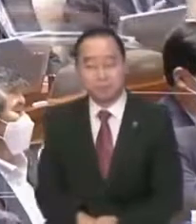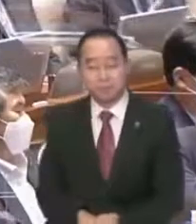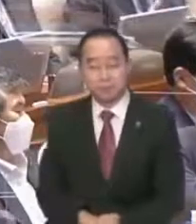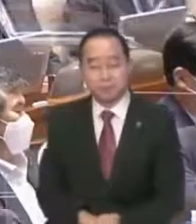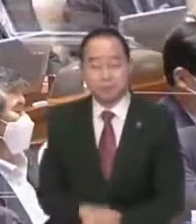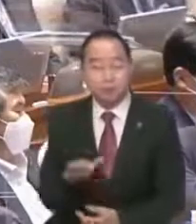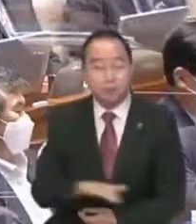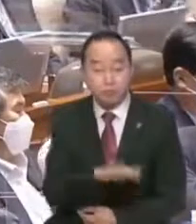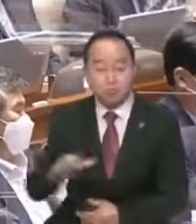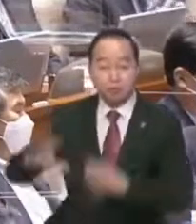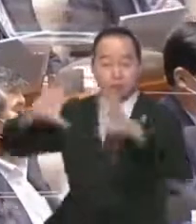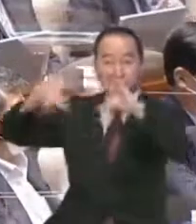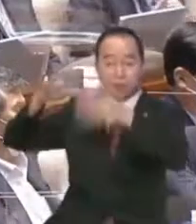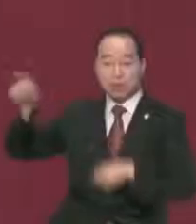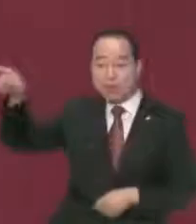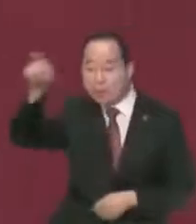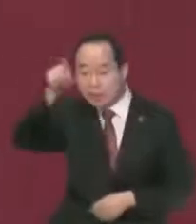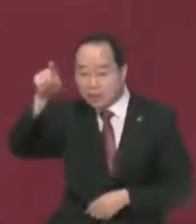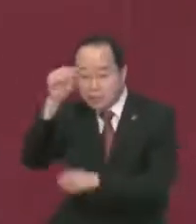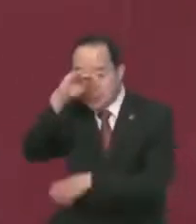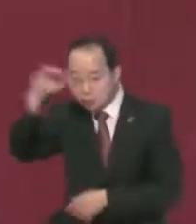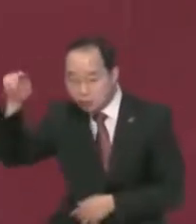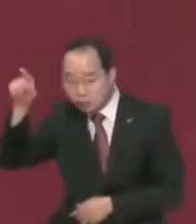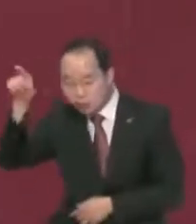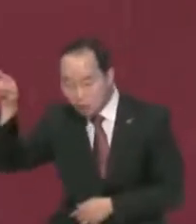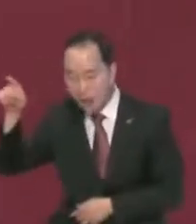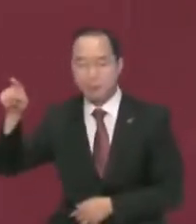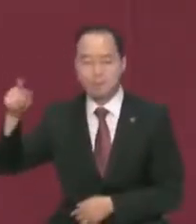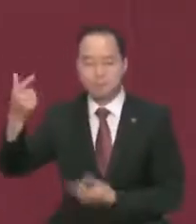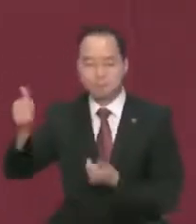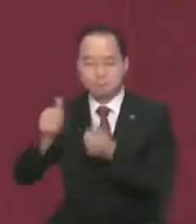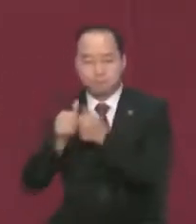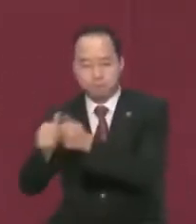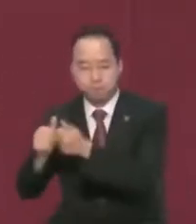우리도 국제적 환경 규제에 적극적으로 호응할 것입니다.